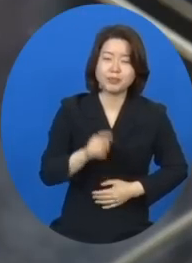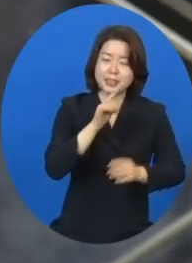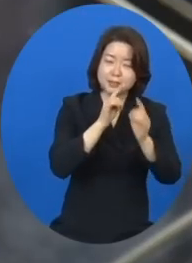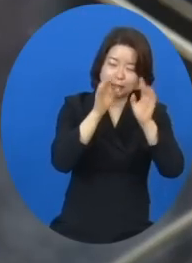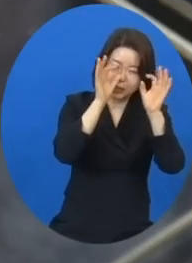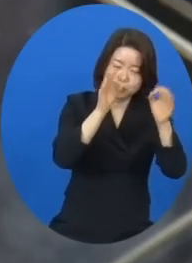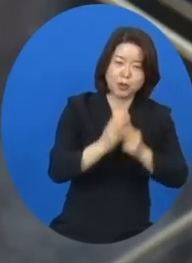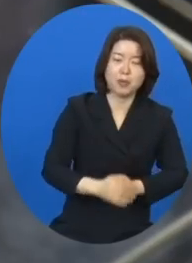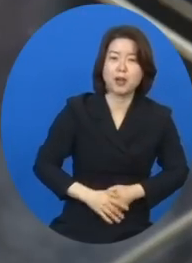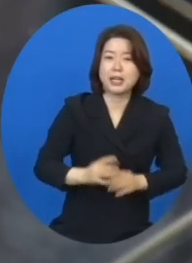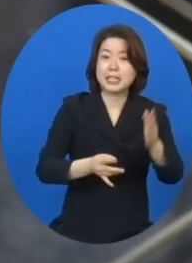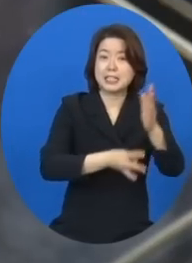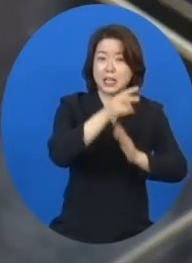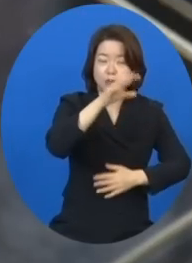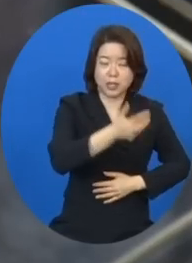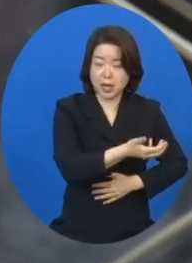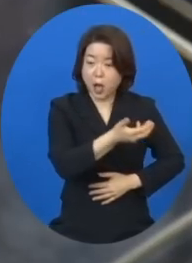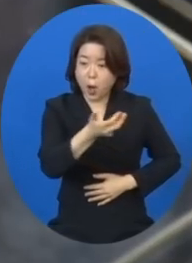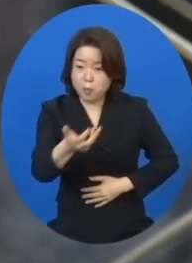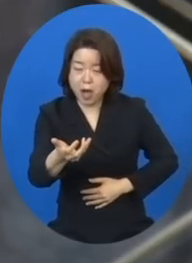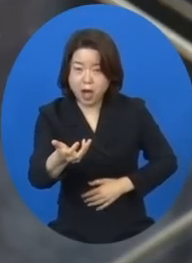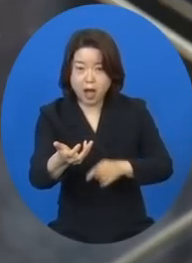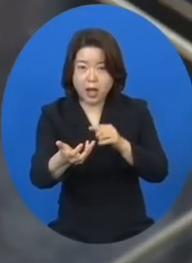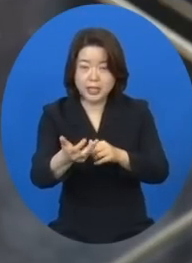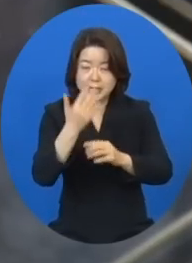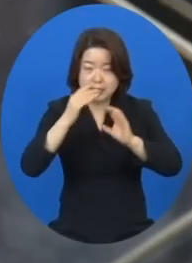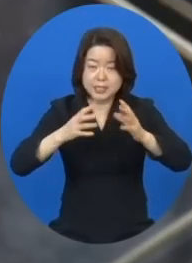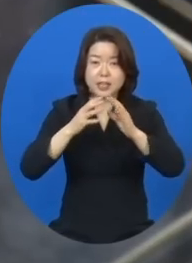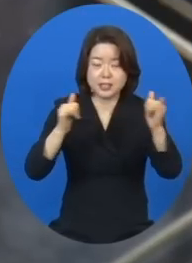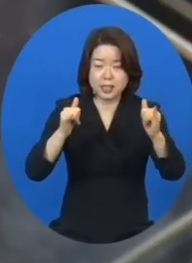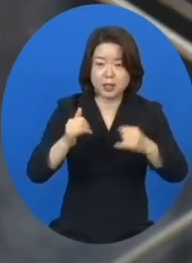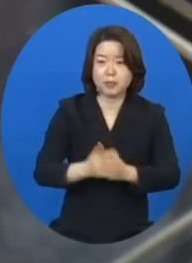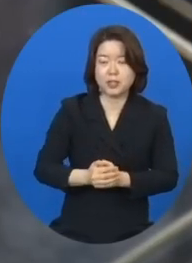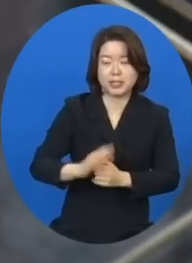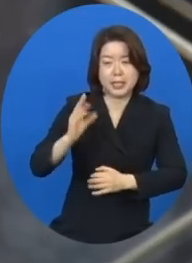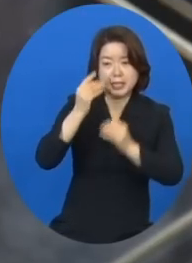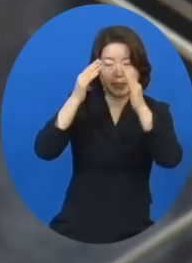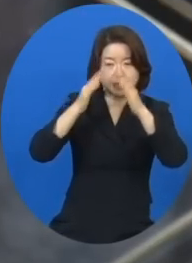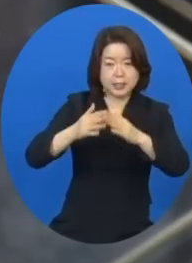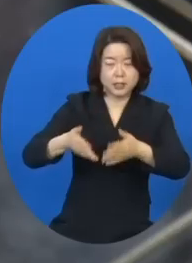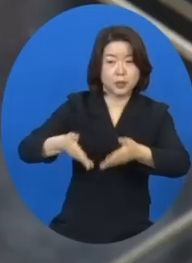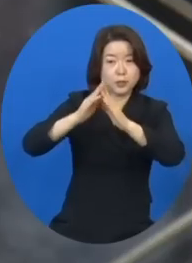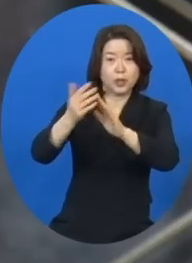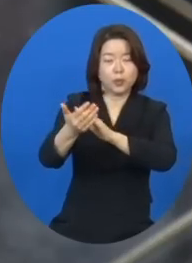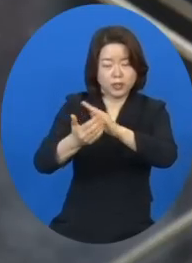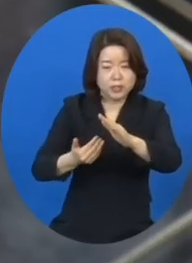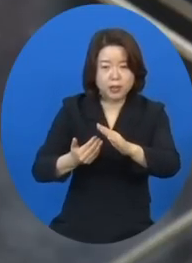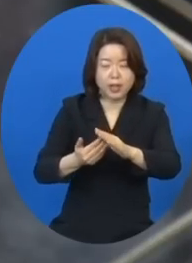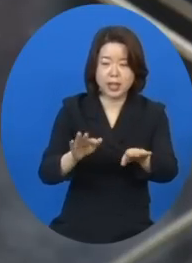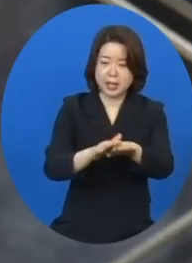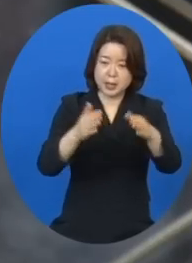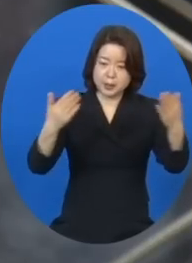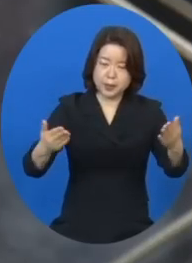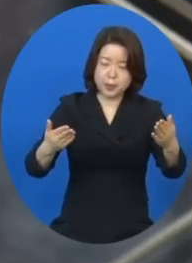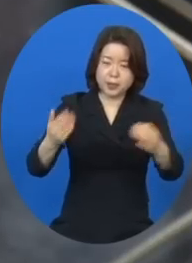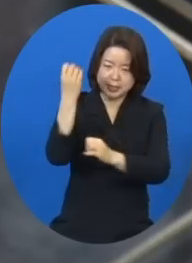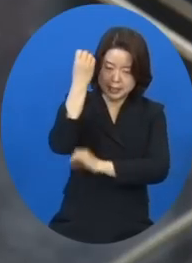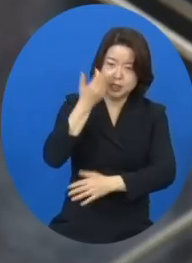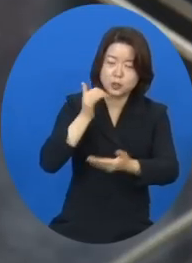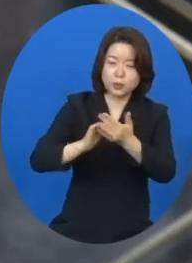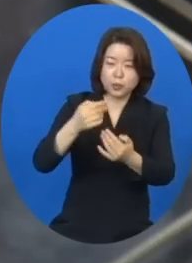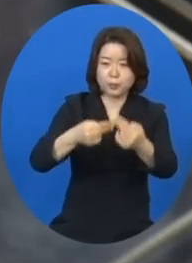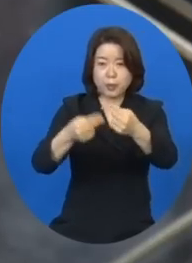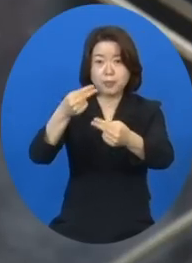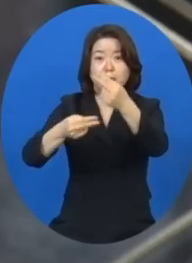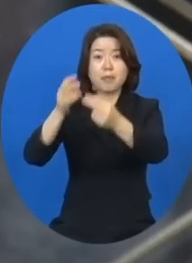이주한 백성들이 성전의 기초가 놓이기 전부터 제단을 쌓고 예배하던 것 기억하시지요? 더불어